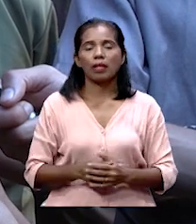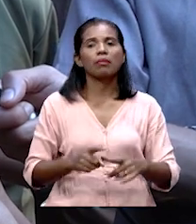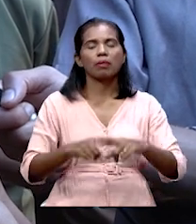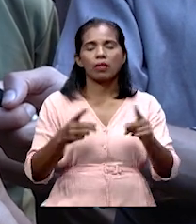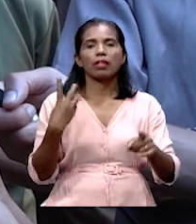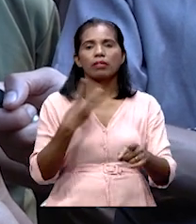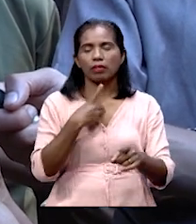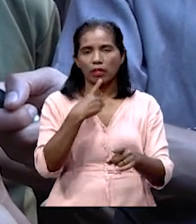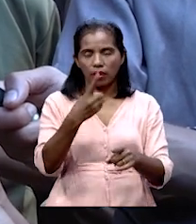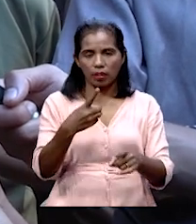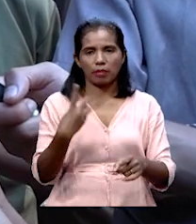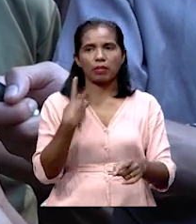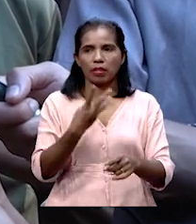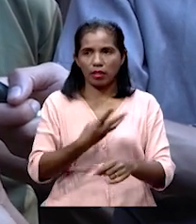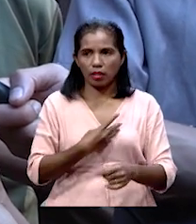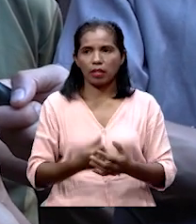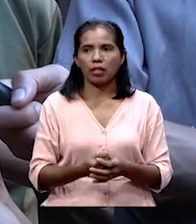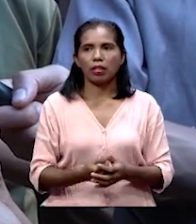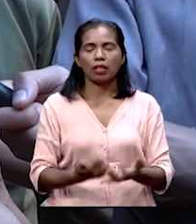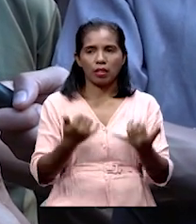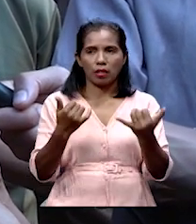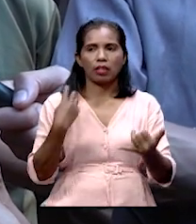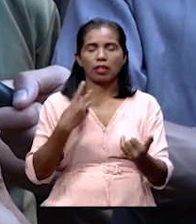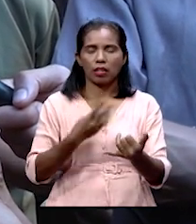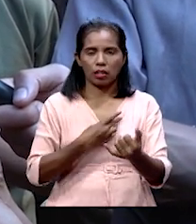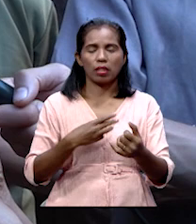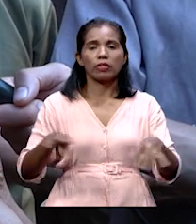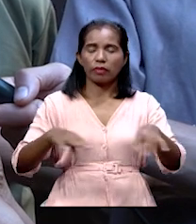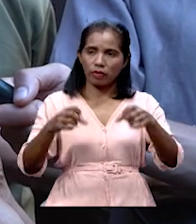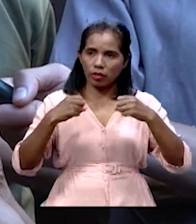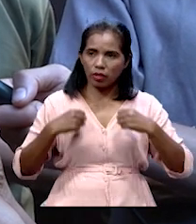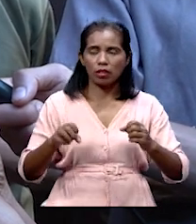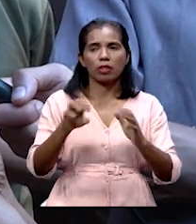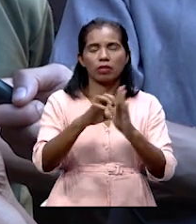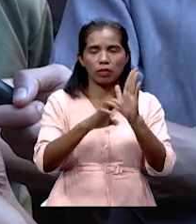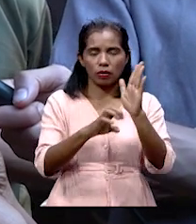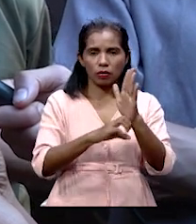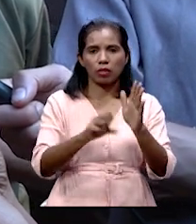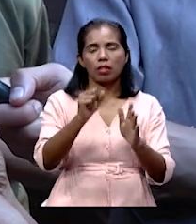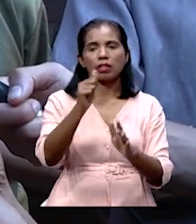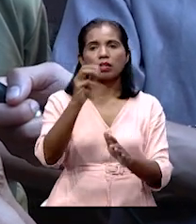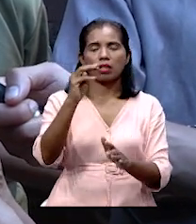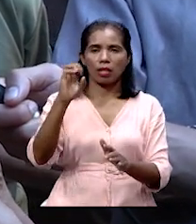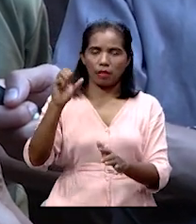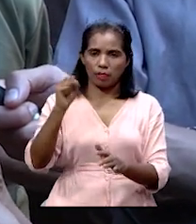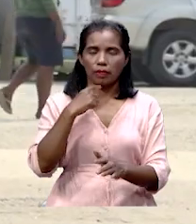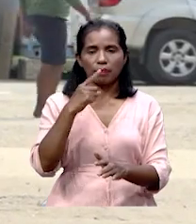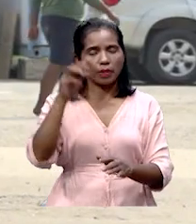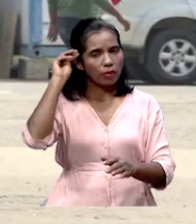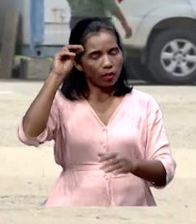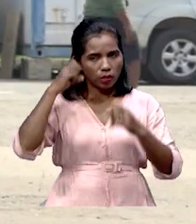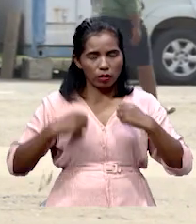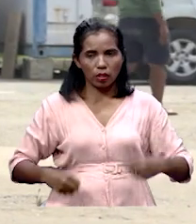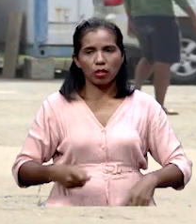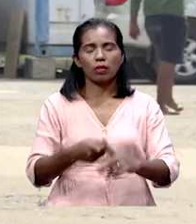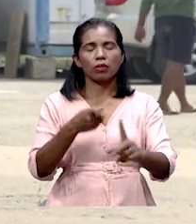ba ita katak be idane maka komitmentus struktura samis ni yang halo. Ministério Saúde li husi